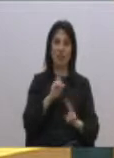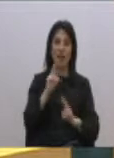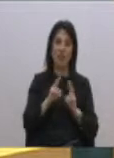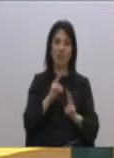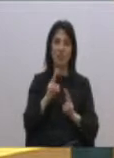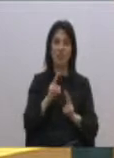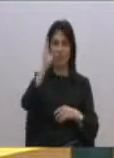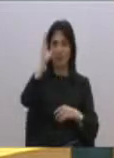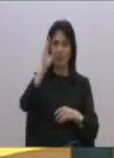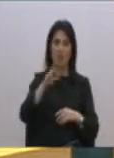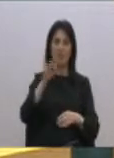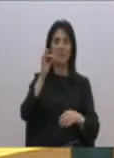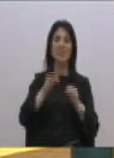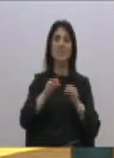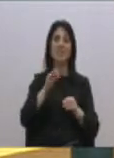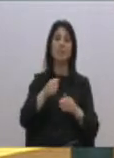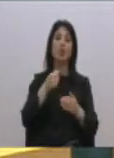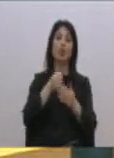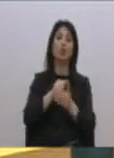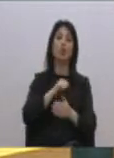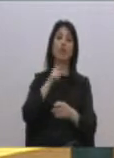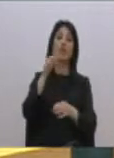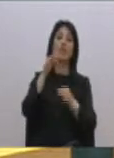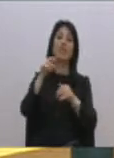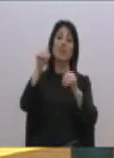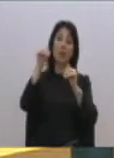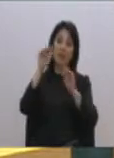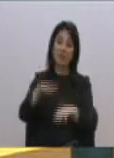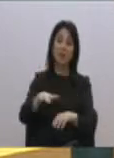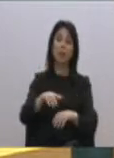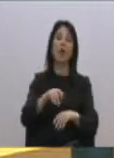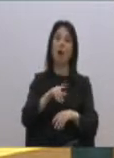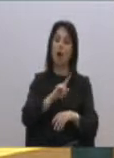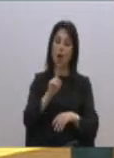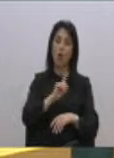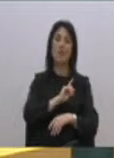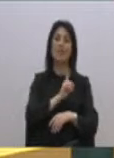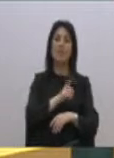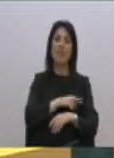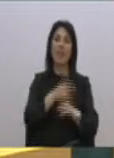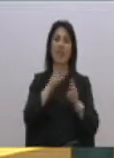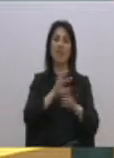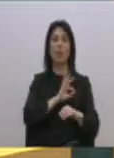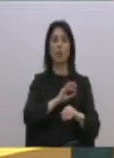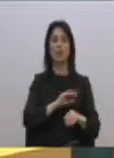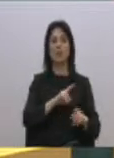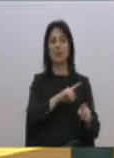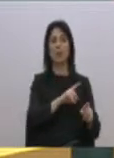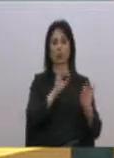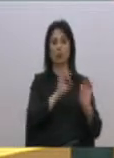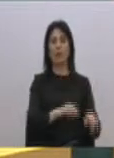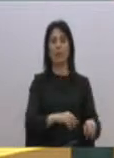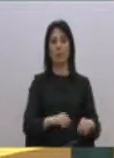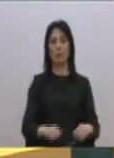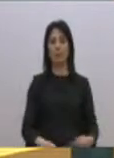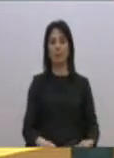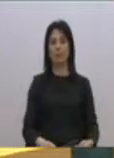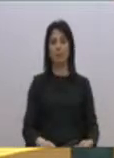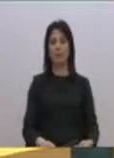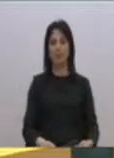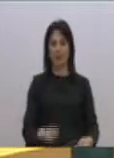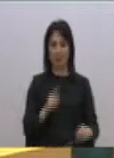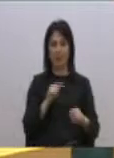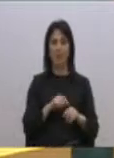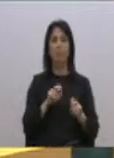გასაჩივრება უსასრულოდ არ მიიღებს გადაწყვეტილებას, რომ ძალაში დატოვებს იუსტიციის საბჭოს გადაწყვეტილებას. ხვდებით